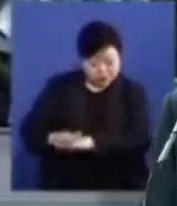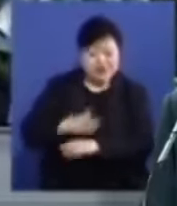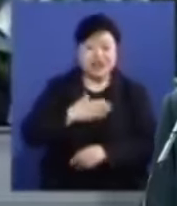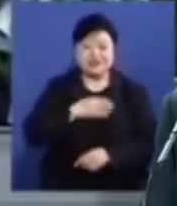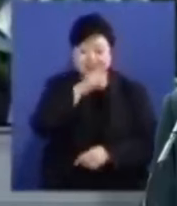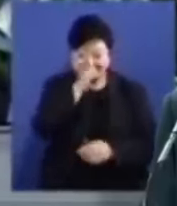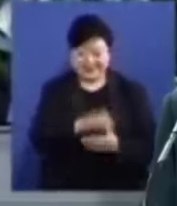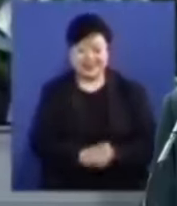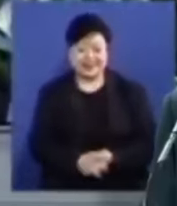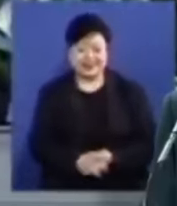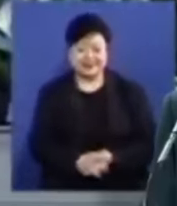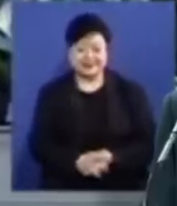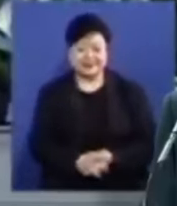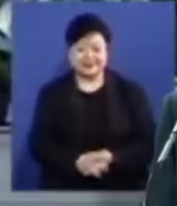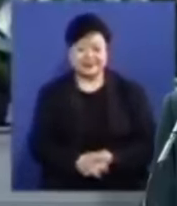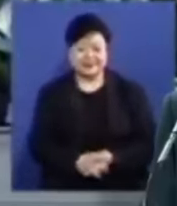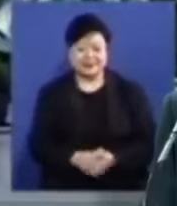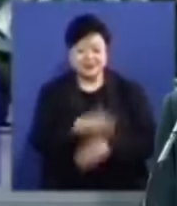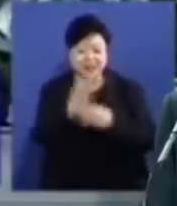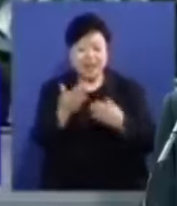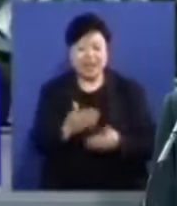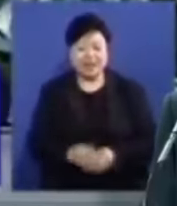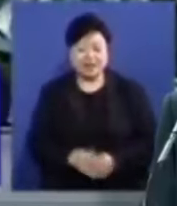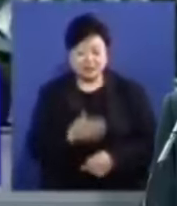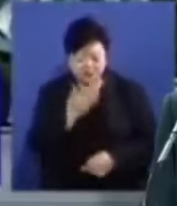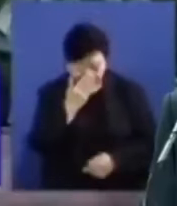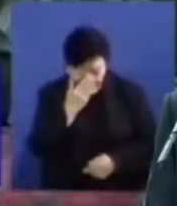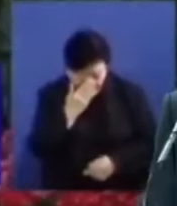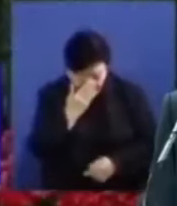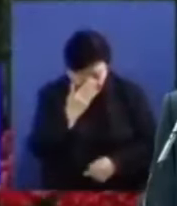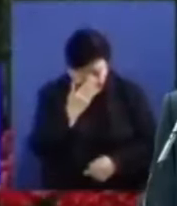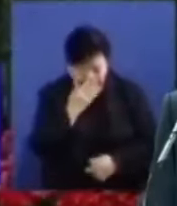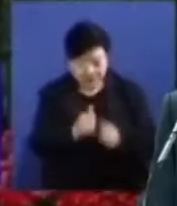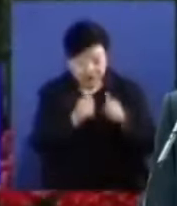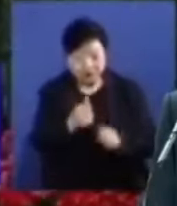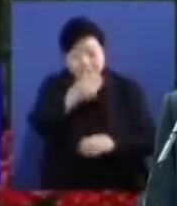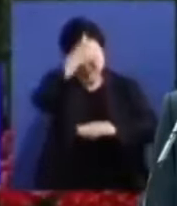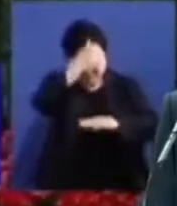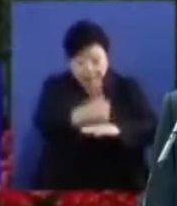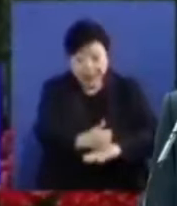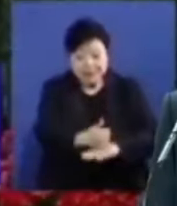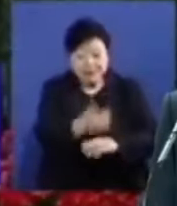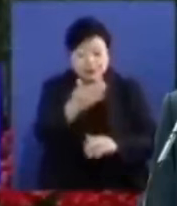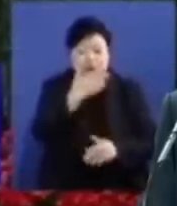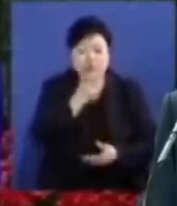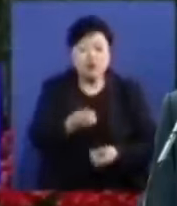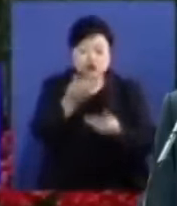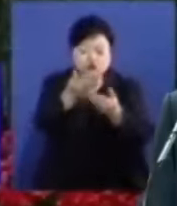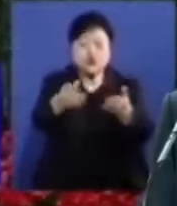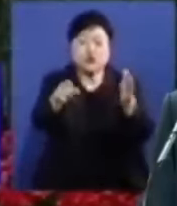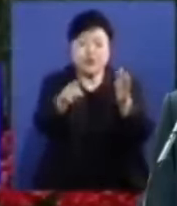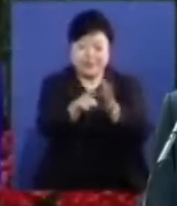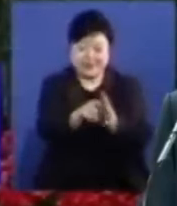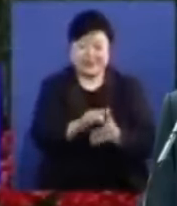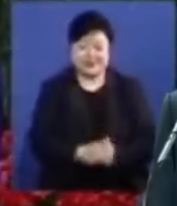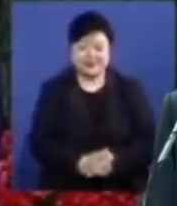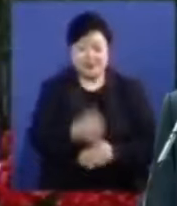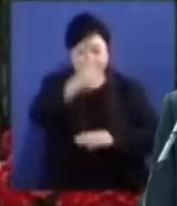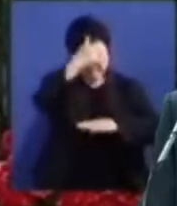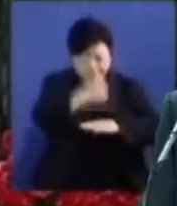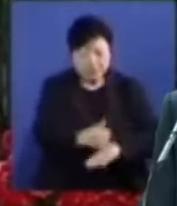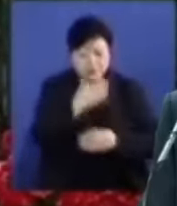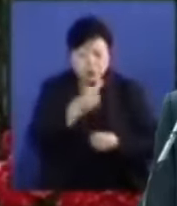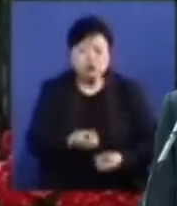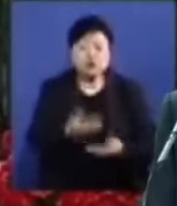것입니다. 이는 다 너를 낮추시며 너를 시험하사 마침내 내게 복을 주려 하심이라. 마침내